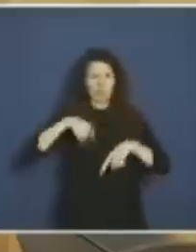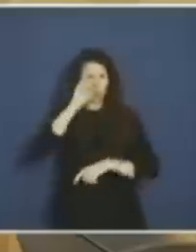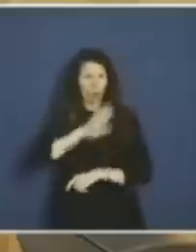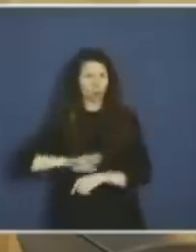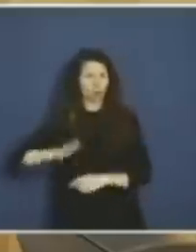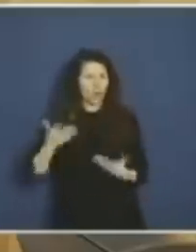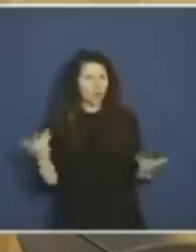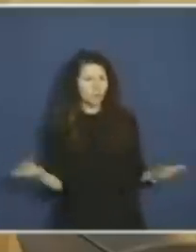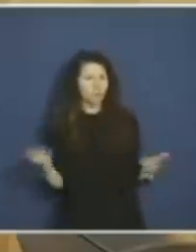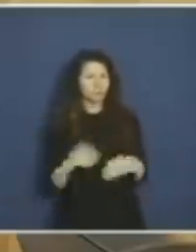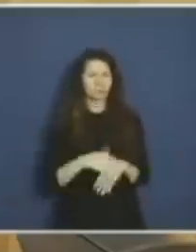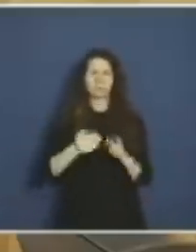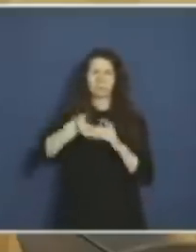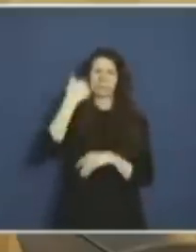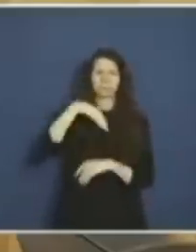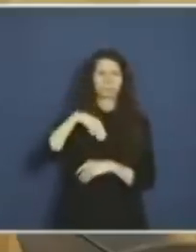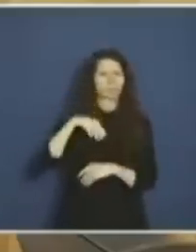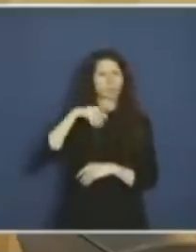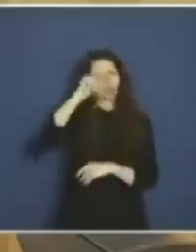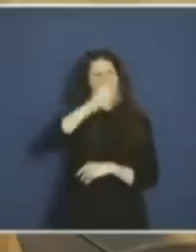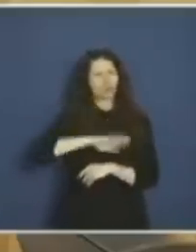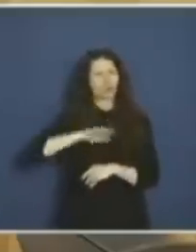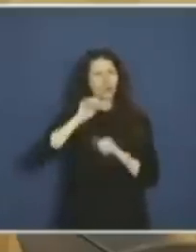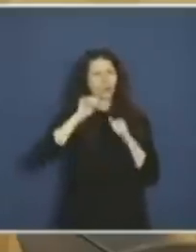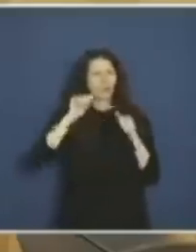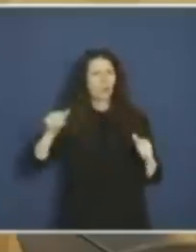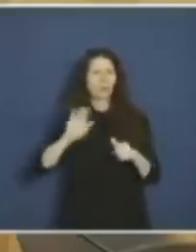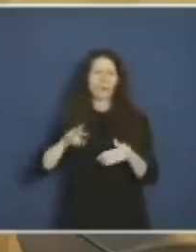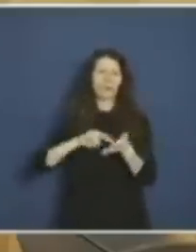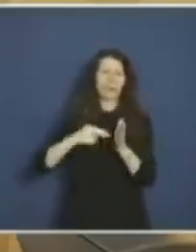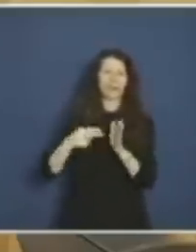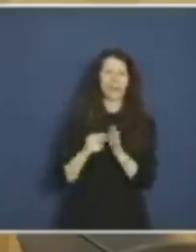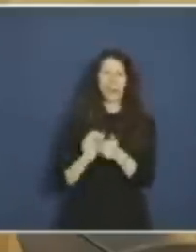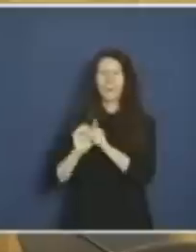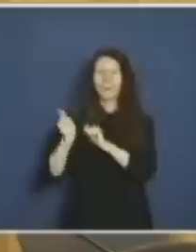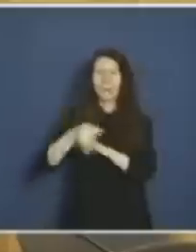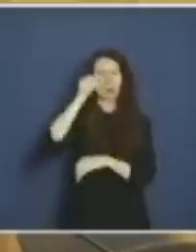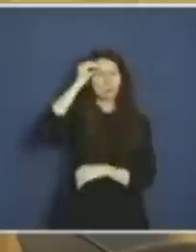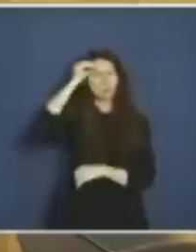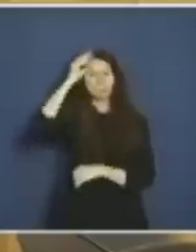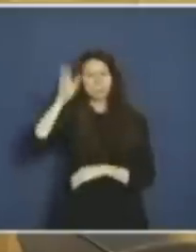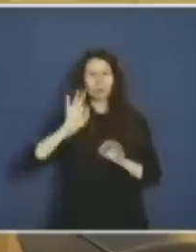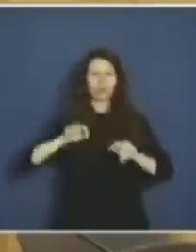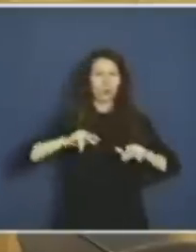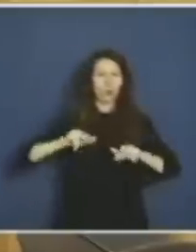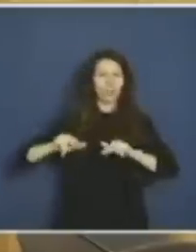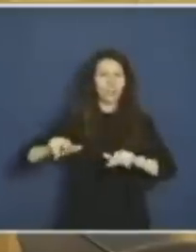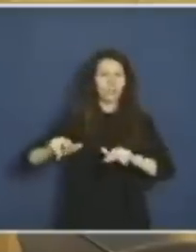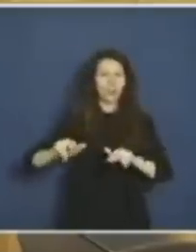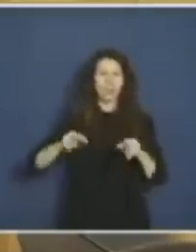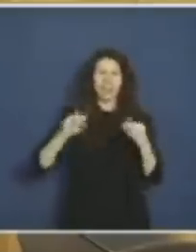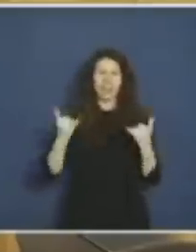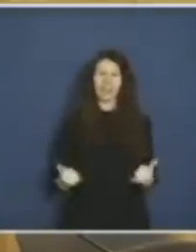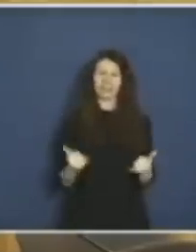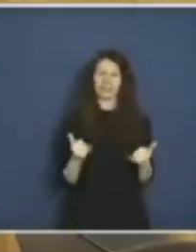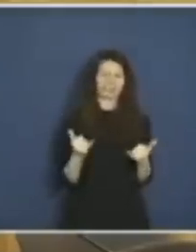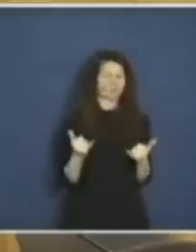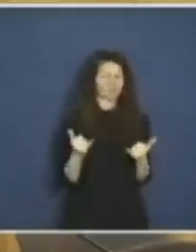schon mal also bekannt für ihre Technologie und für ihre gute Organisation, aber irgendwie scheint es nicht zu